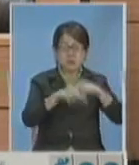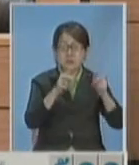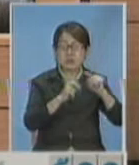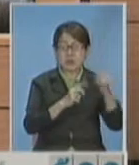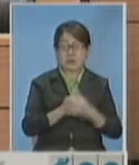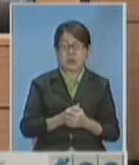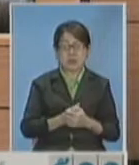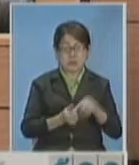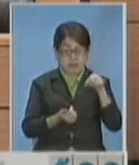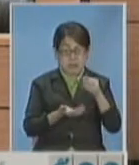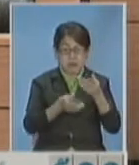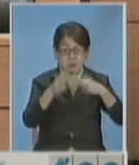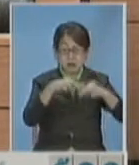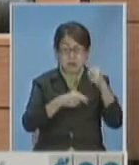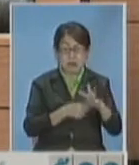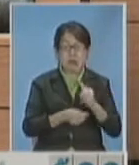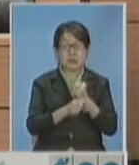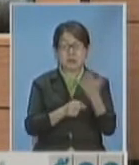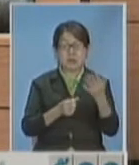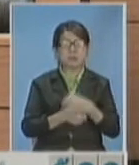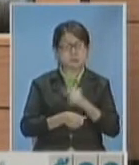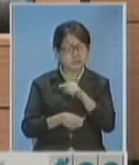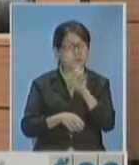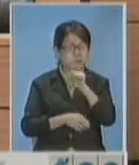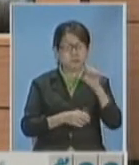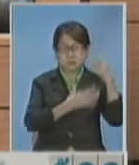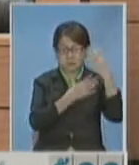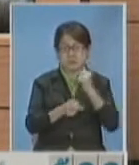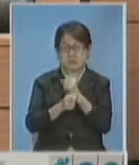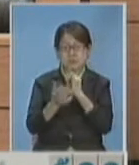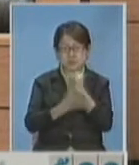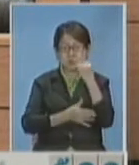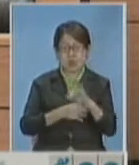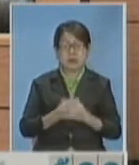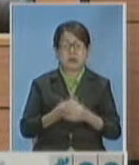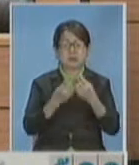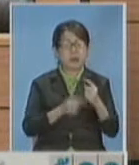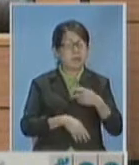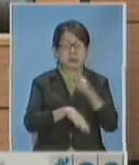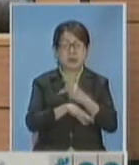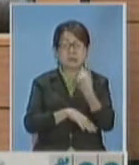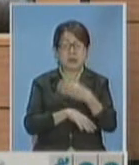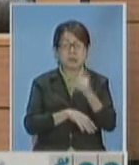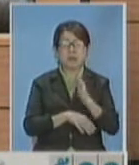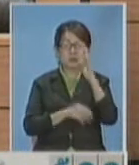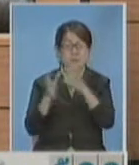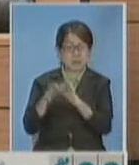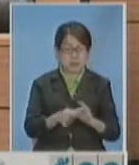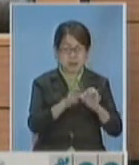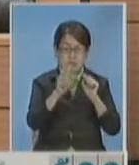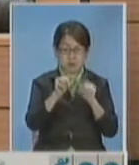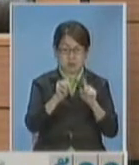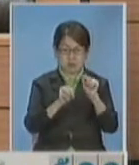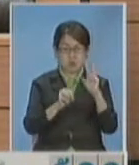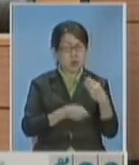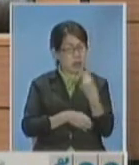ในพรบ.งบประมาณไม่ได้ผมคิดว่าท่านวัชระท่านทำชอบแล้วครับเว้นแต่ท่านจะไม่อนุญาตก็ไปอนุญาตให้ใช้ในมาตรา26